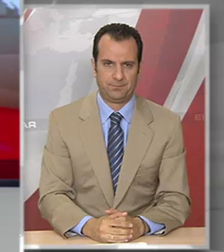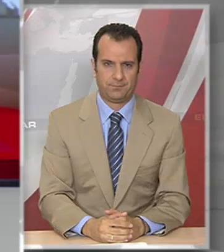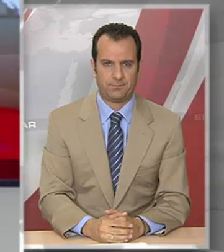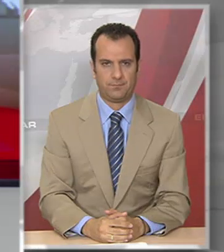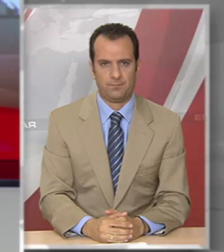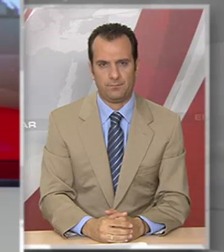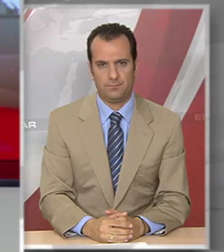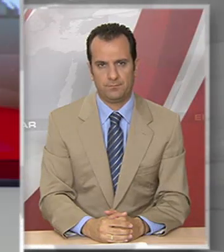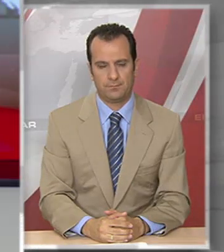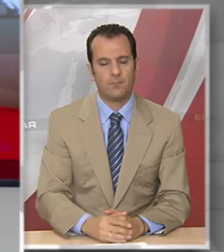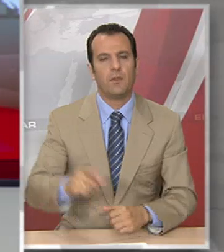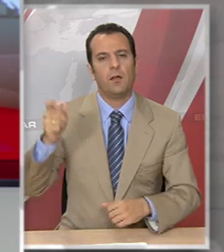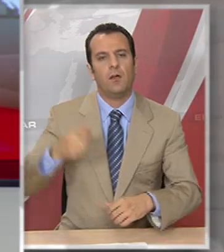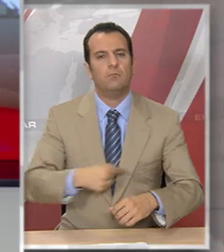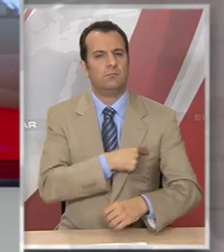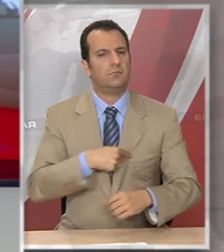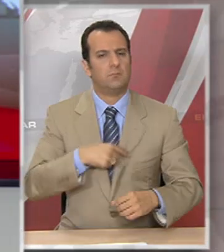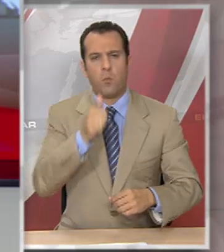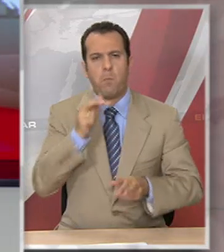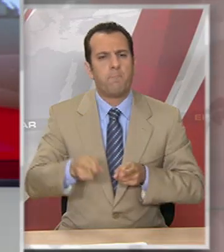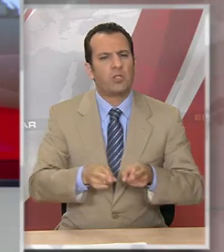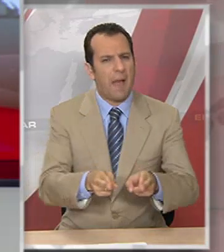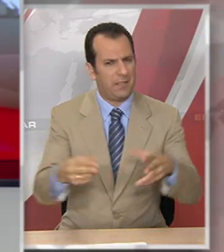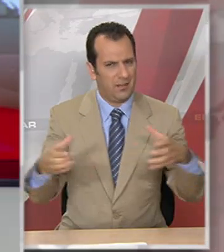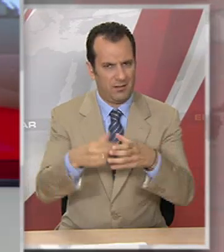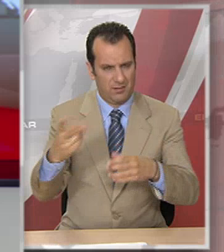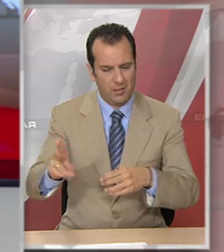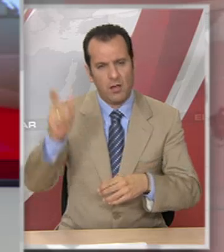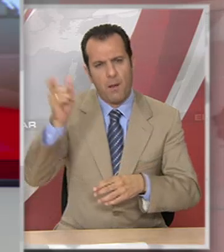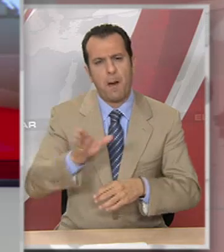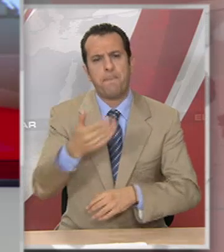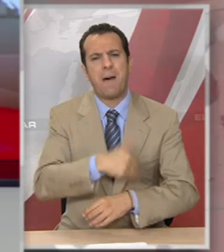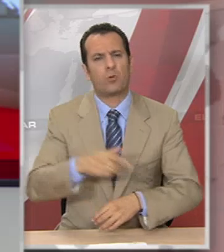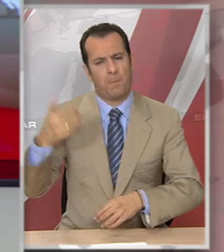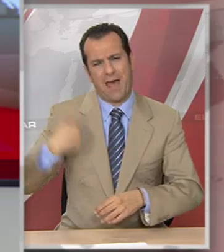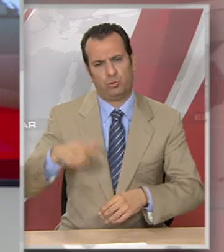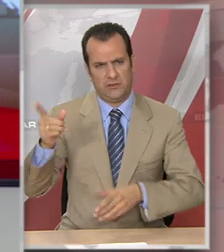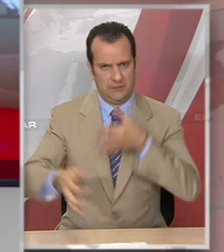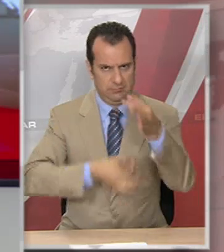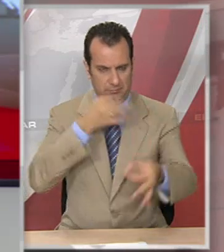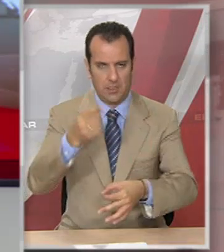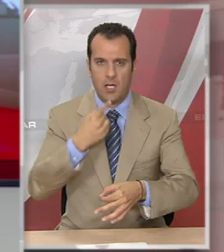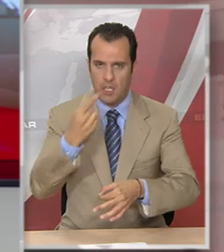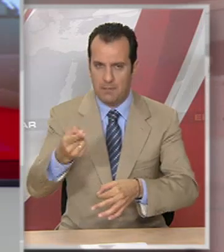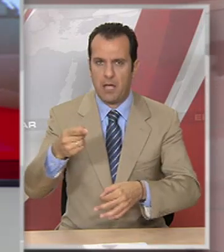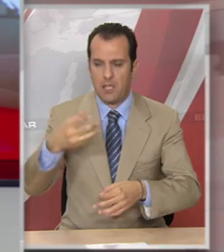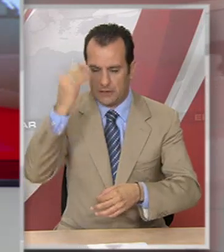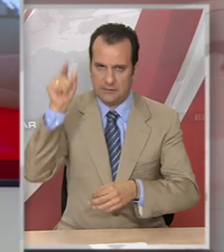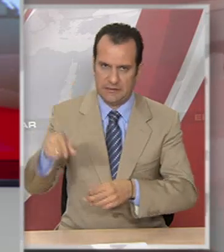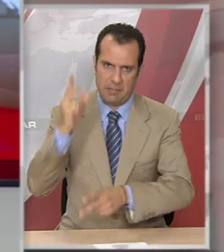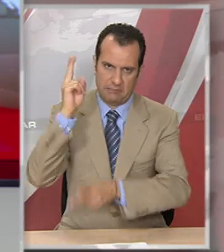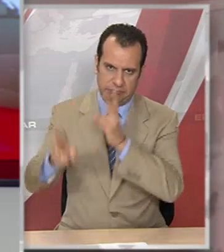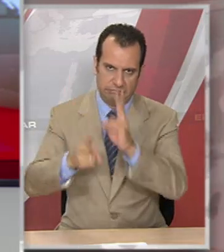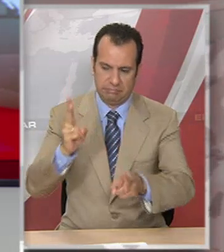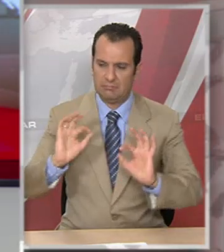Σε ομιλία του στο Μαρούσο, επικεφαλής του ποταμιού Σταύρος Θεοδωράκης επιτέθηκε στον Αλέξη Τσίπρα κάνοντας λόγο για πλουσιόπεδα και υποστήριξε ότι η